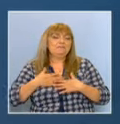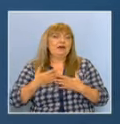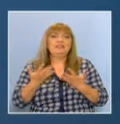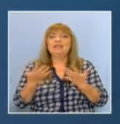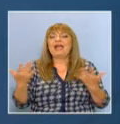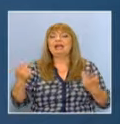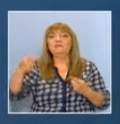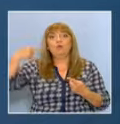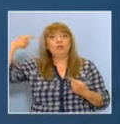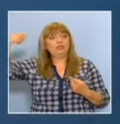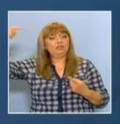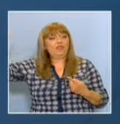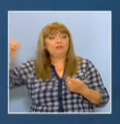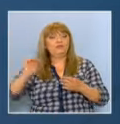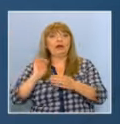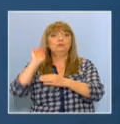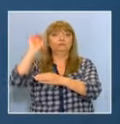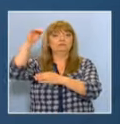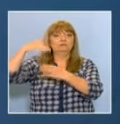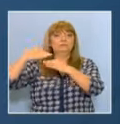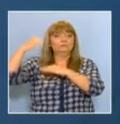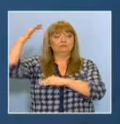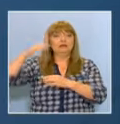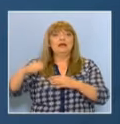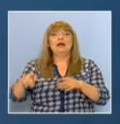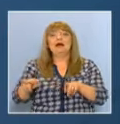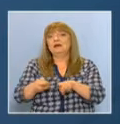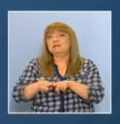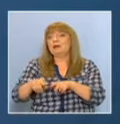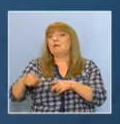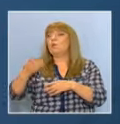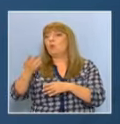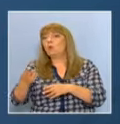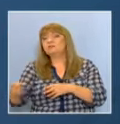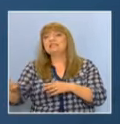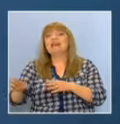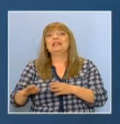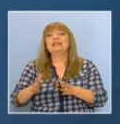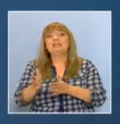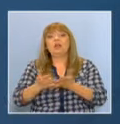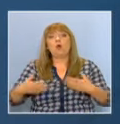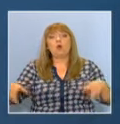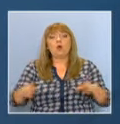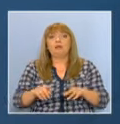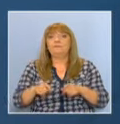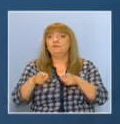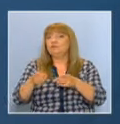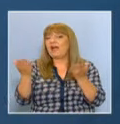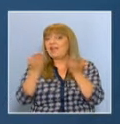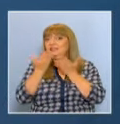някакво интелектуално превъзходство спрямо останалите хора. Също така философията се гледа като наука, която